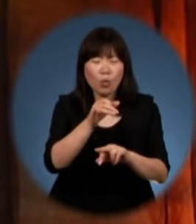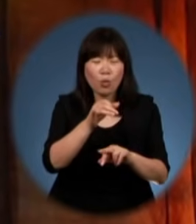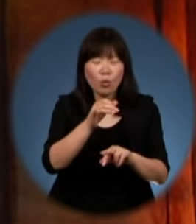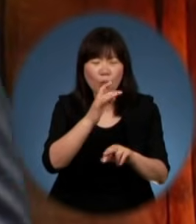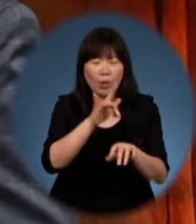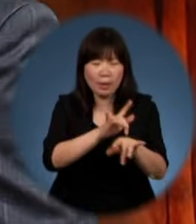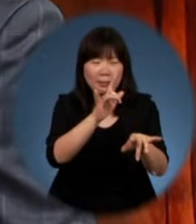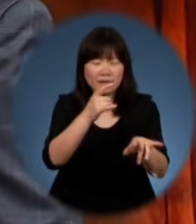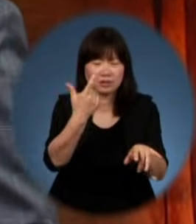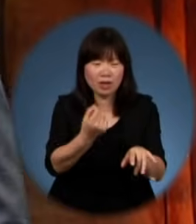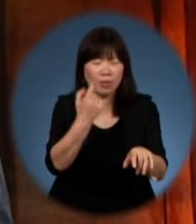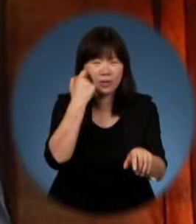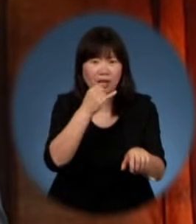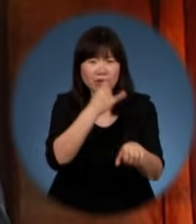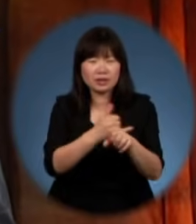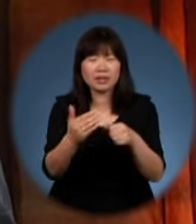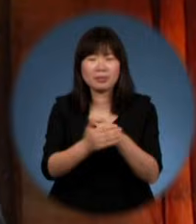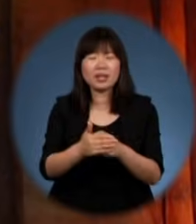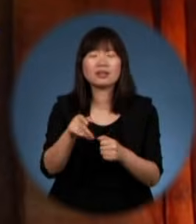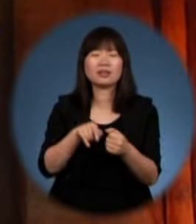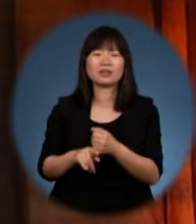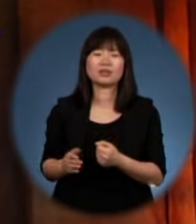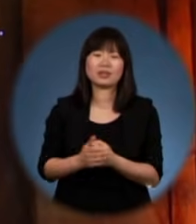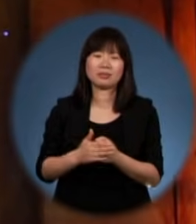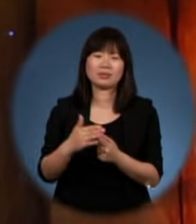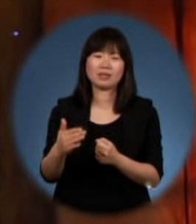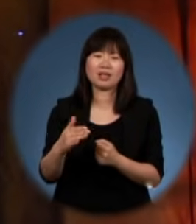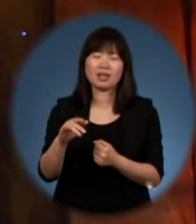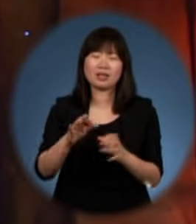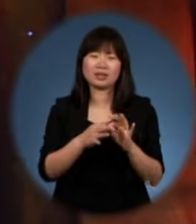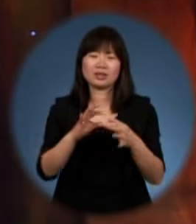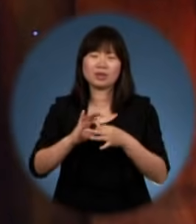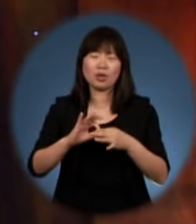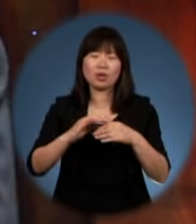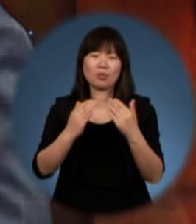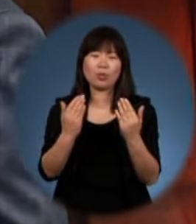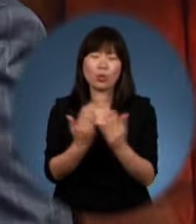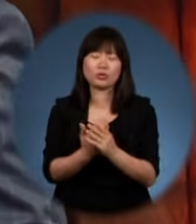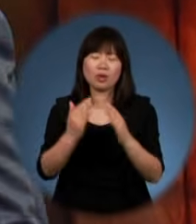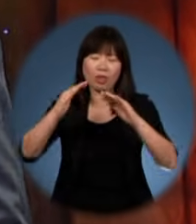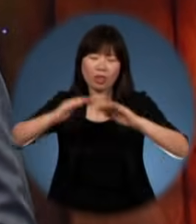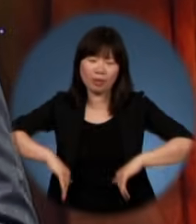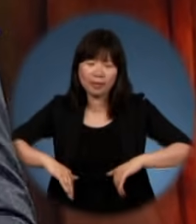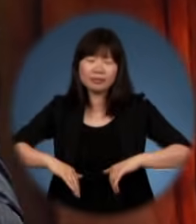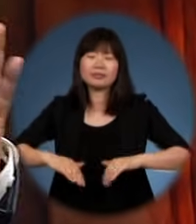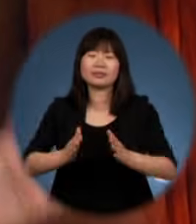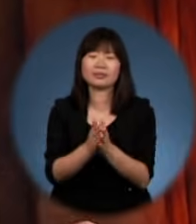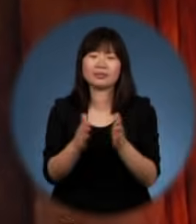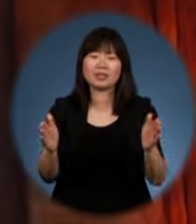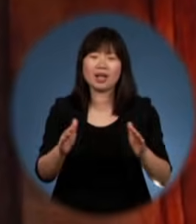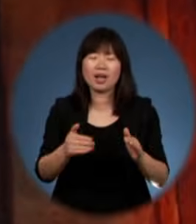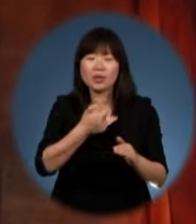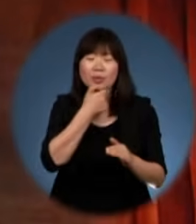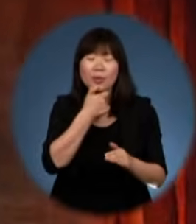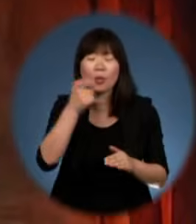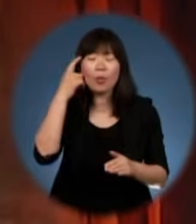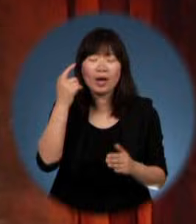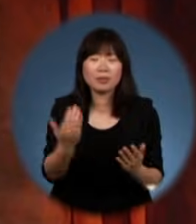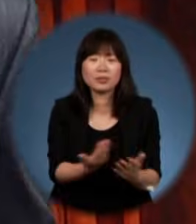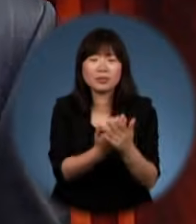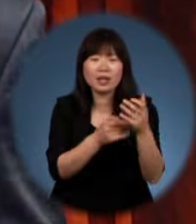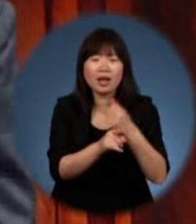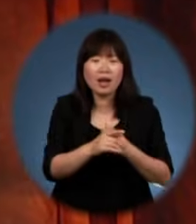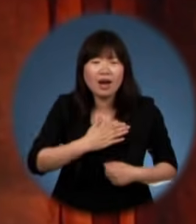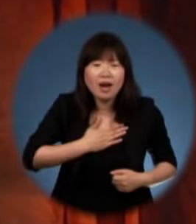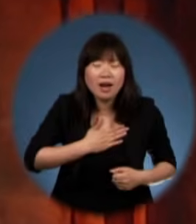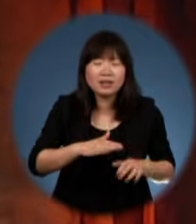바로 그 이유 때문에 바로 그 이유 때문에 그리스 는 몰락의 길로 접어들게 됩니다 여러분 로마 왜 위대하지 아십니까